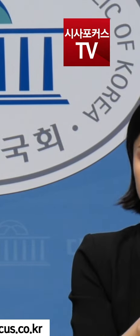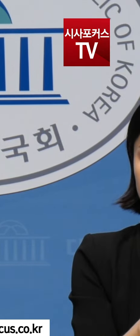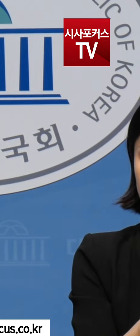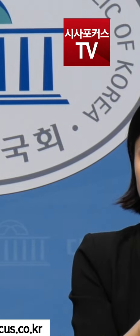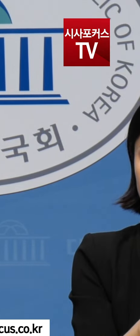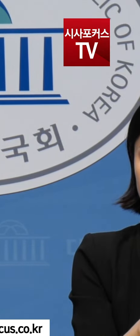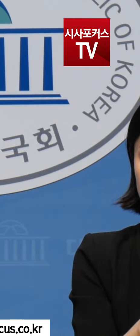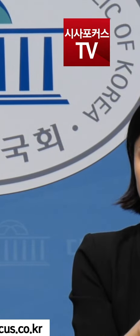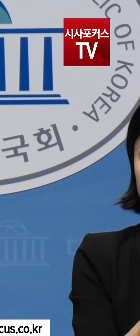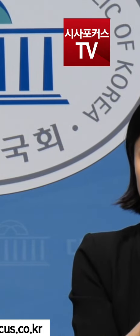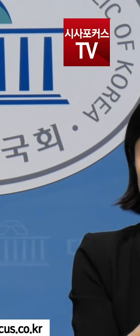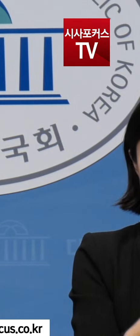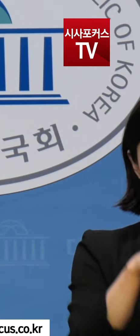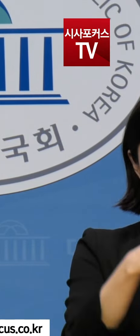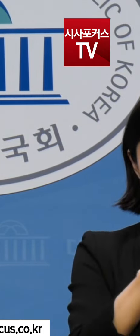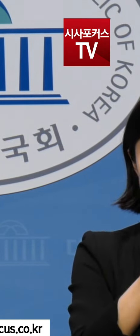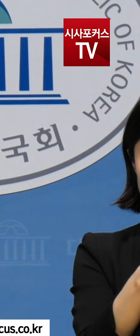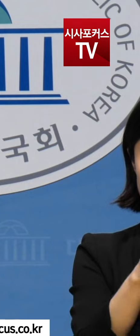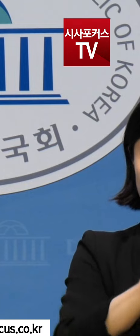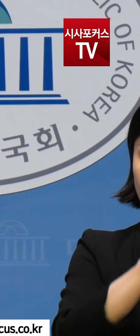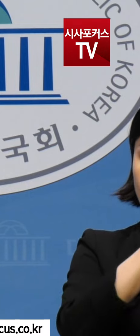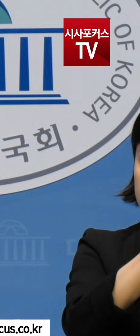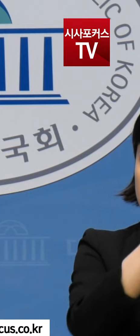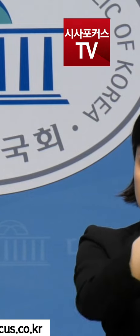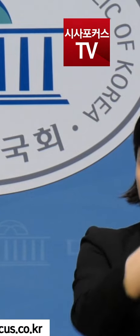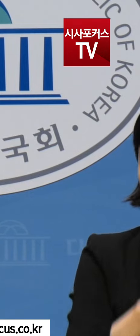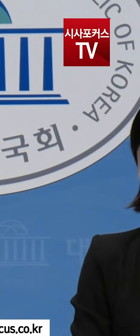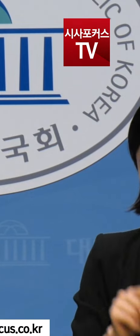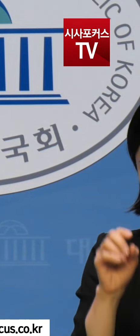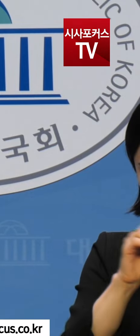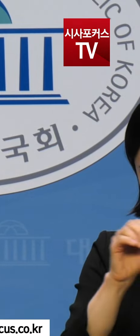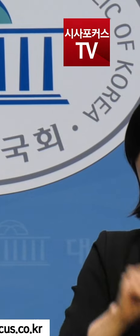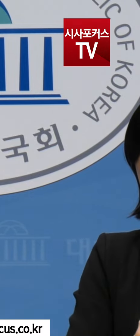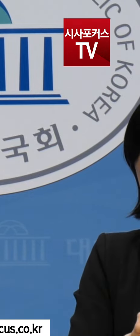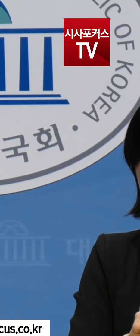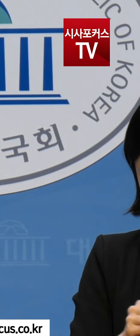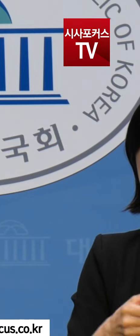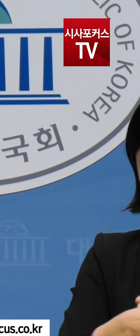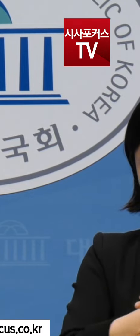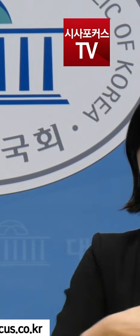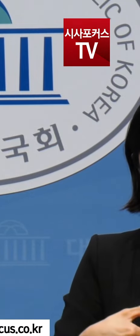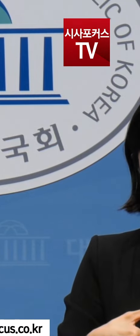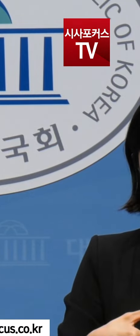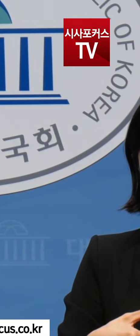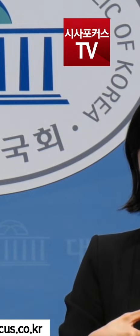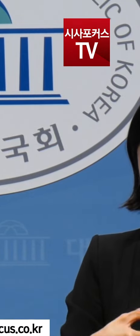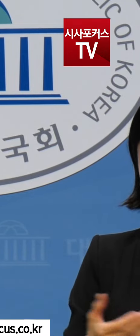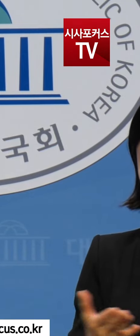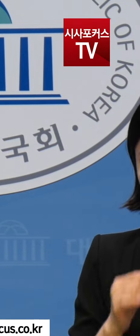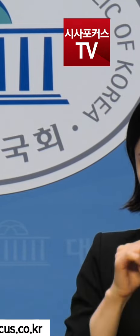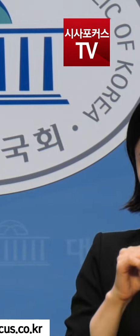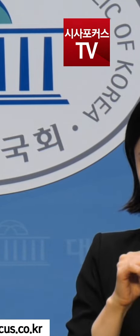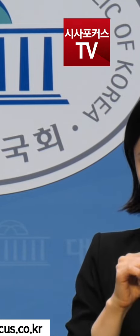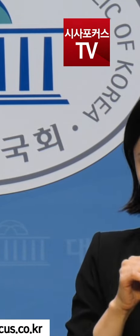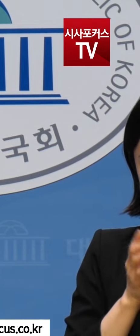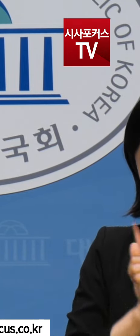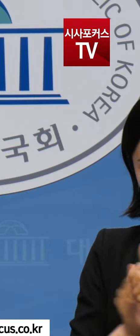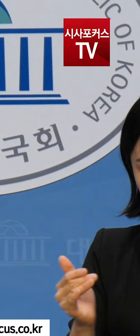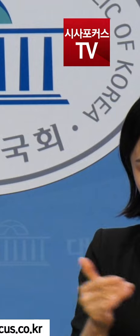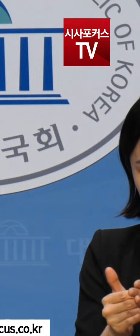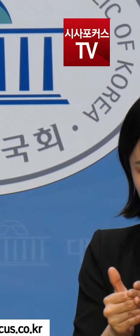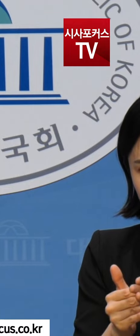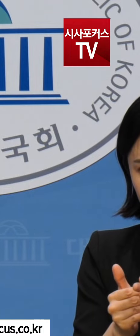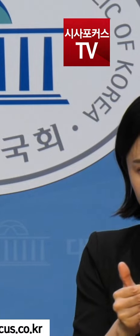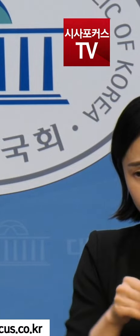금액의 4%에 해당하는 물품만 발주를 넣었고 라벨지 생산을 위해서 투자를 한 업체만 피해를 입게